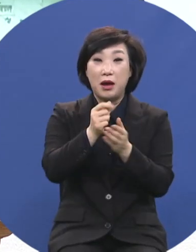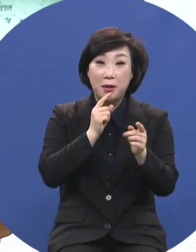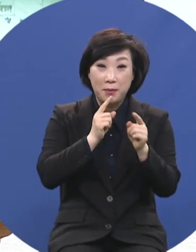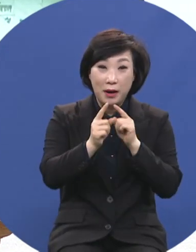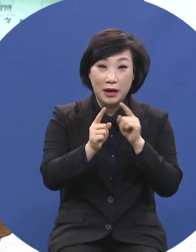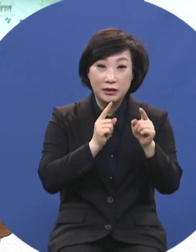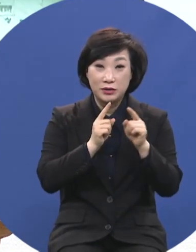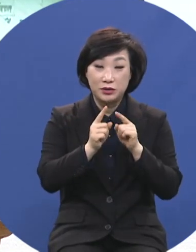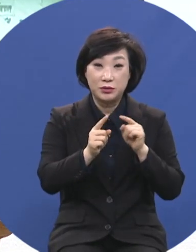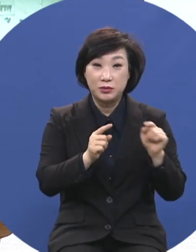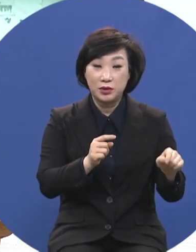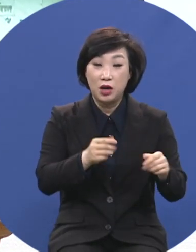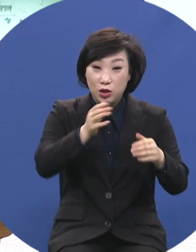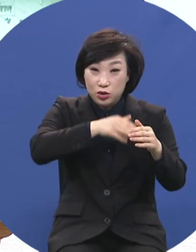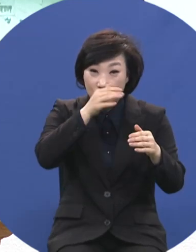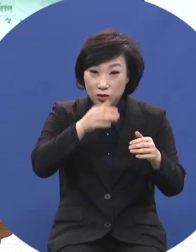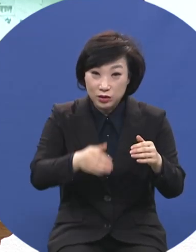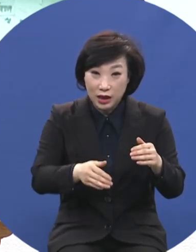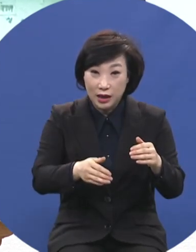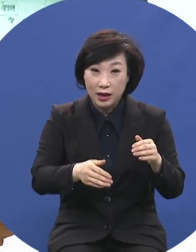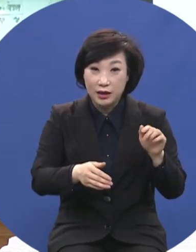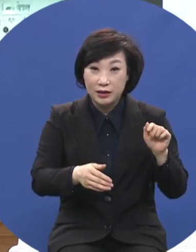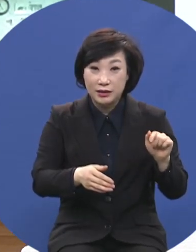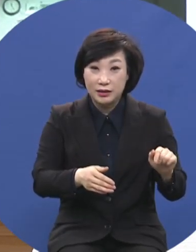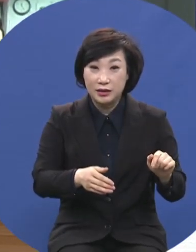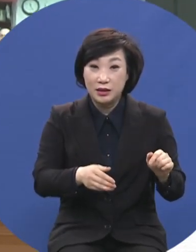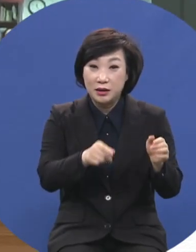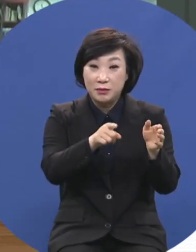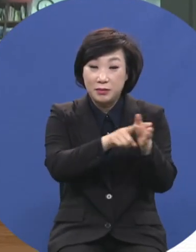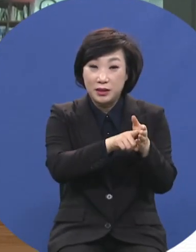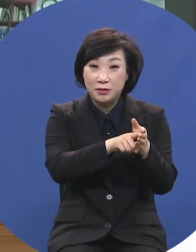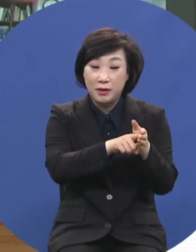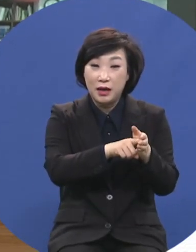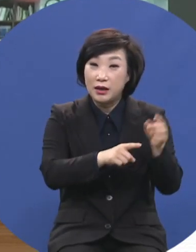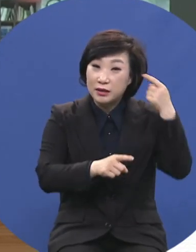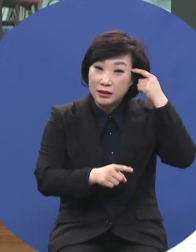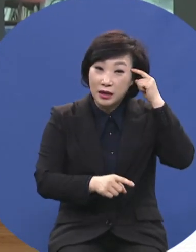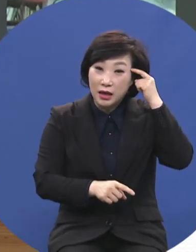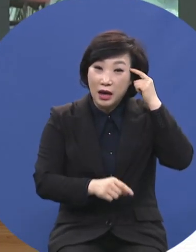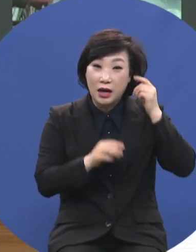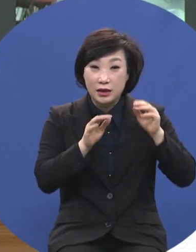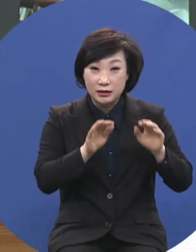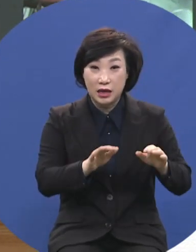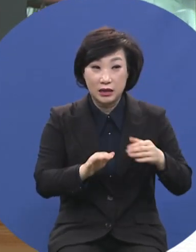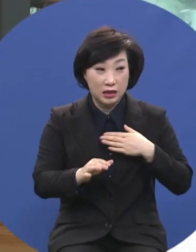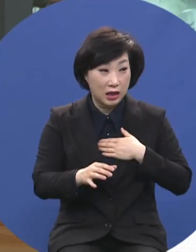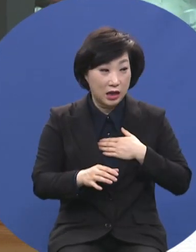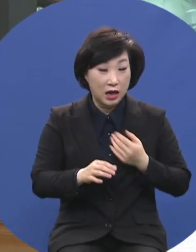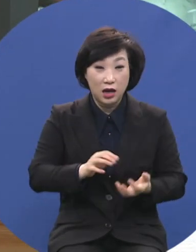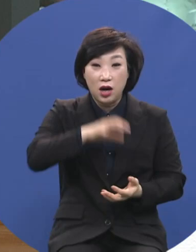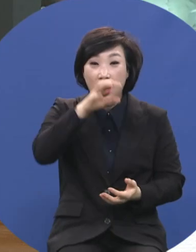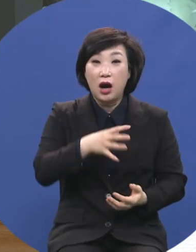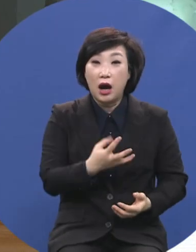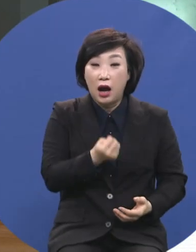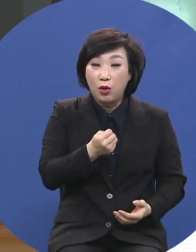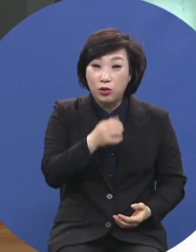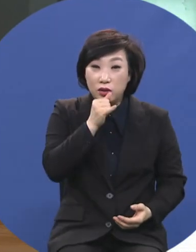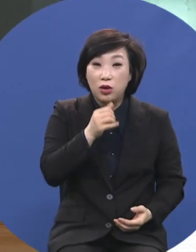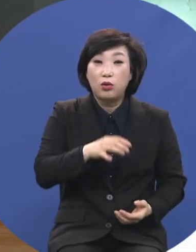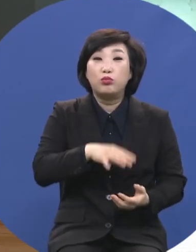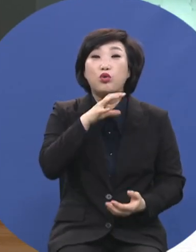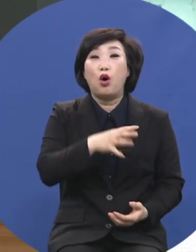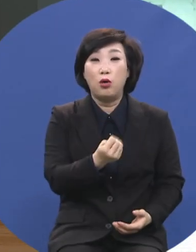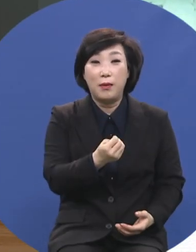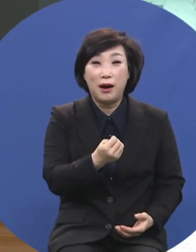말씀의 절대적 믿음에 대한 인식이 내게 어느 정도 있는가 봐.